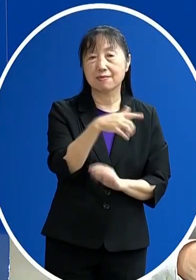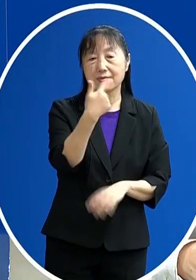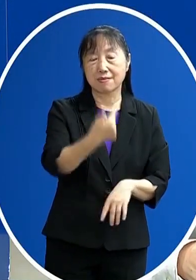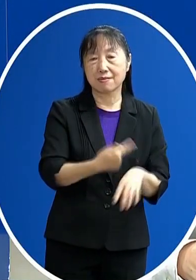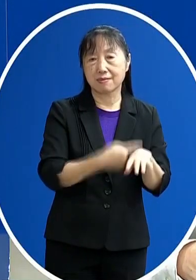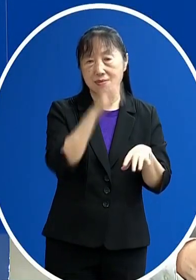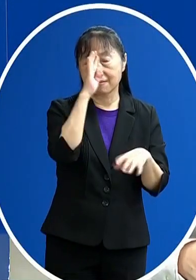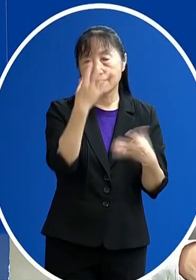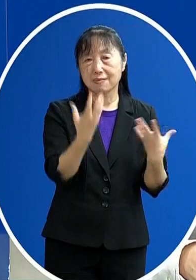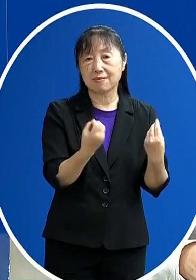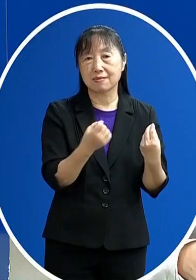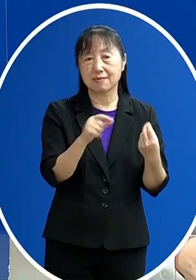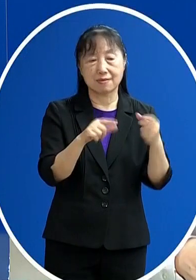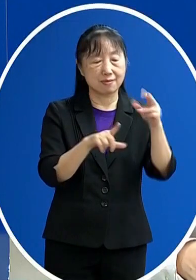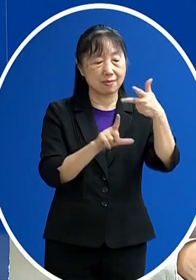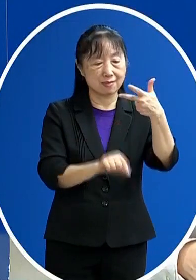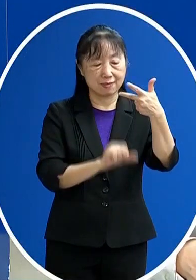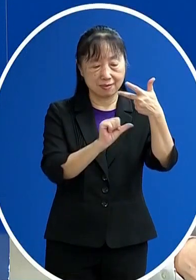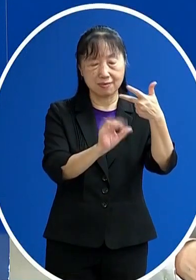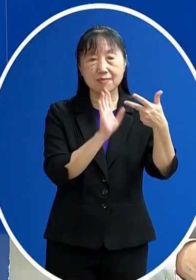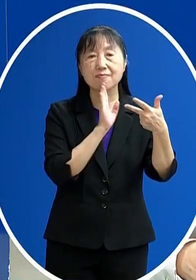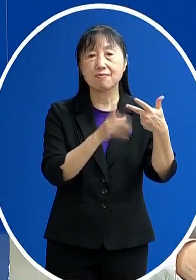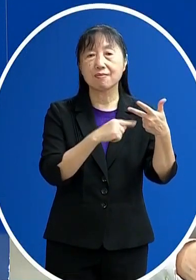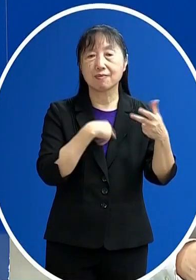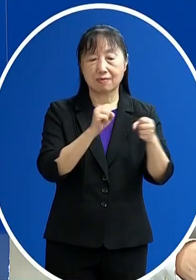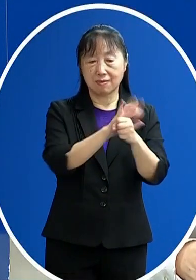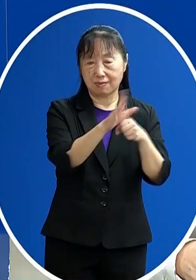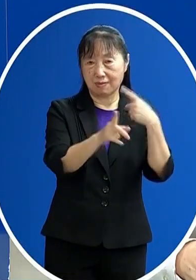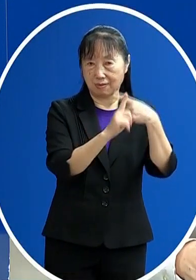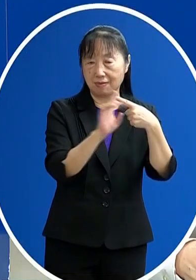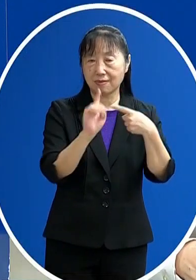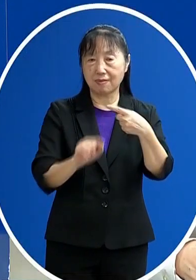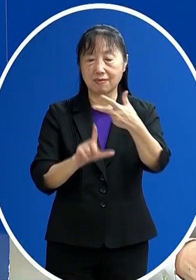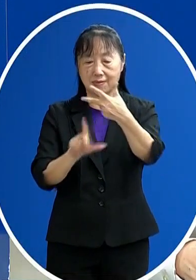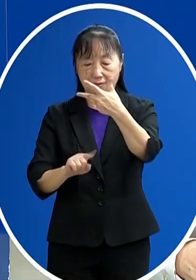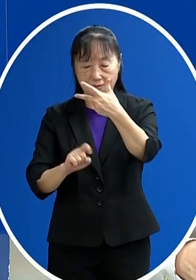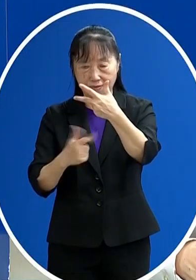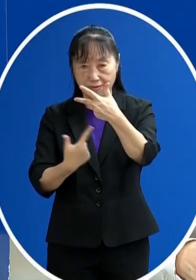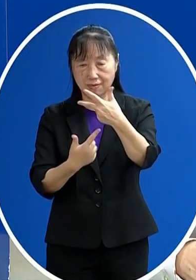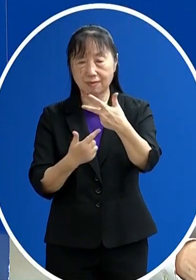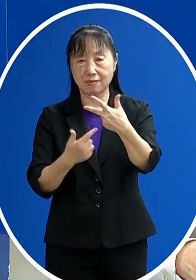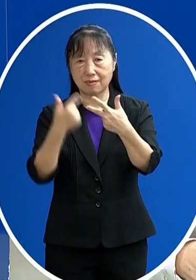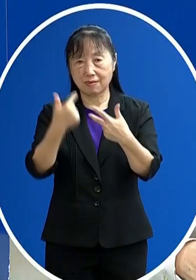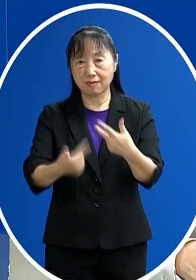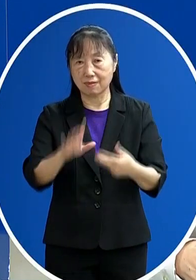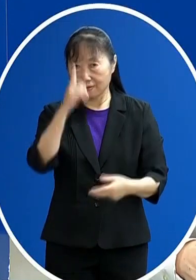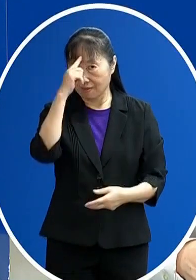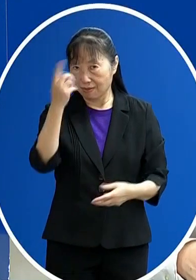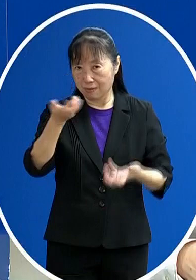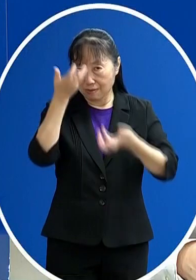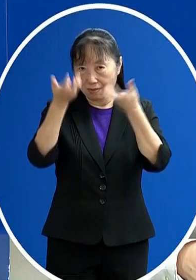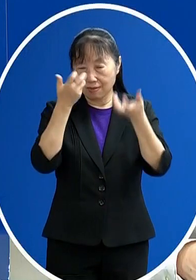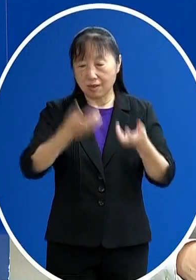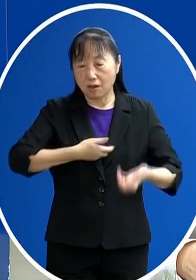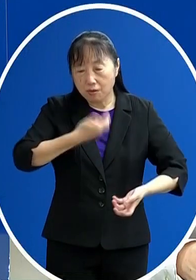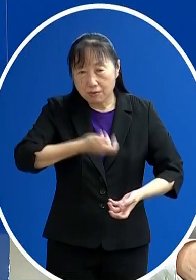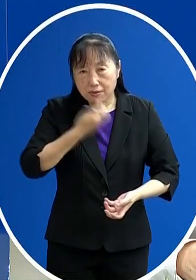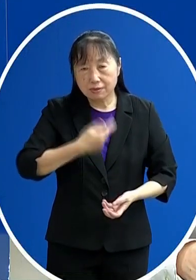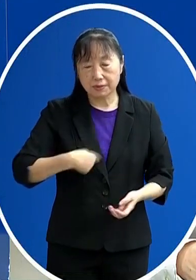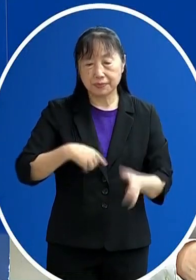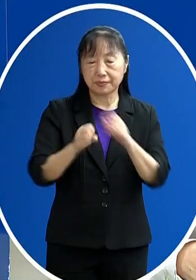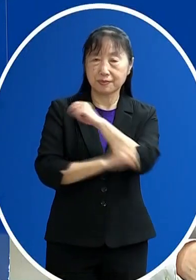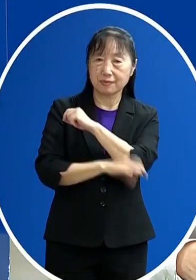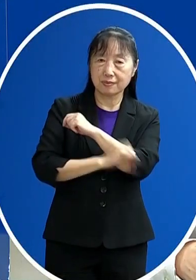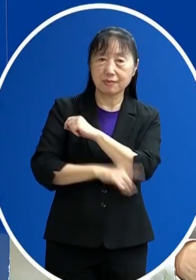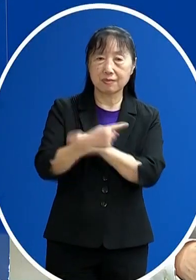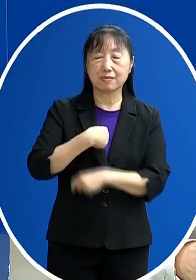病史，七月五号的时候确诊这个新冠，七月十六号开始陆续有发烧、呕吐、腹泻跟食欲